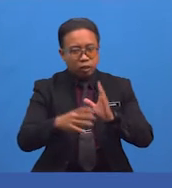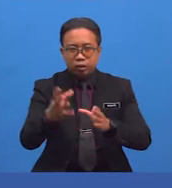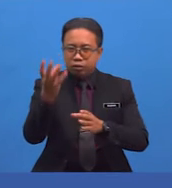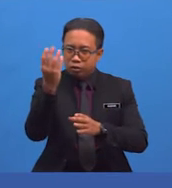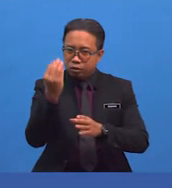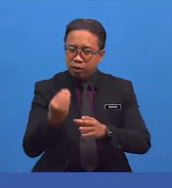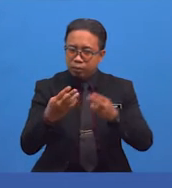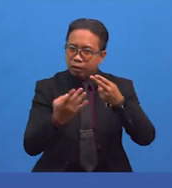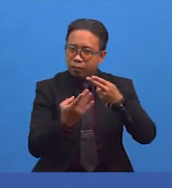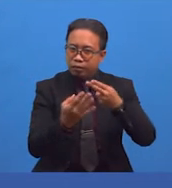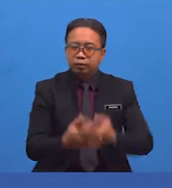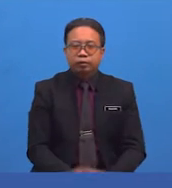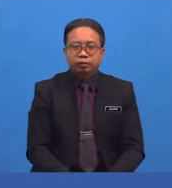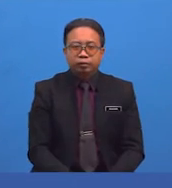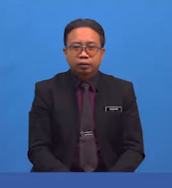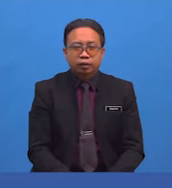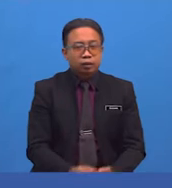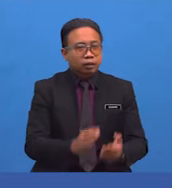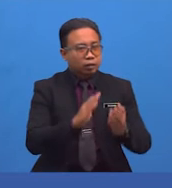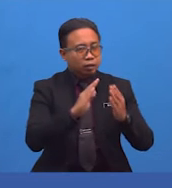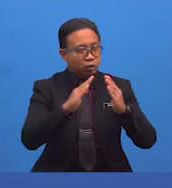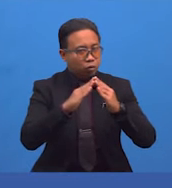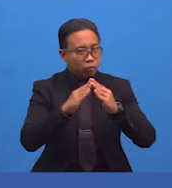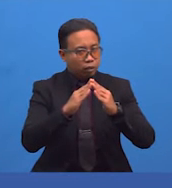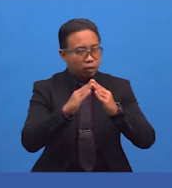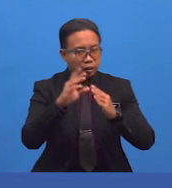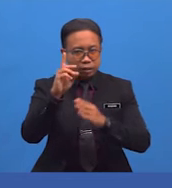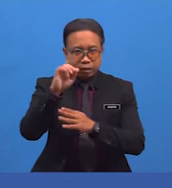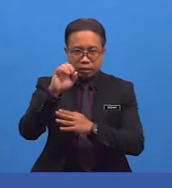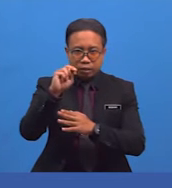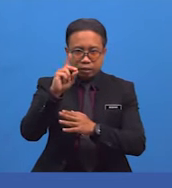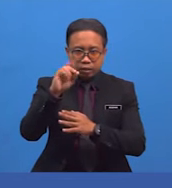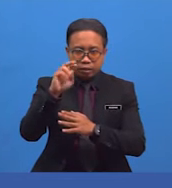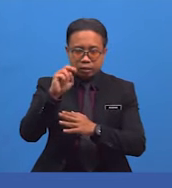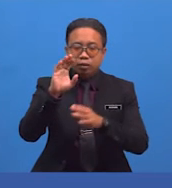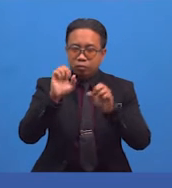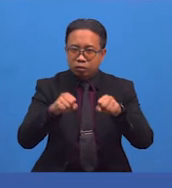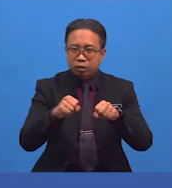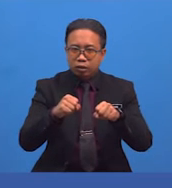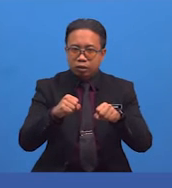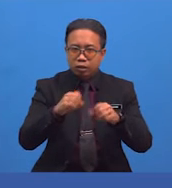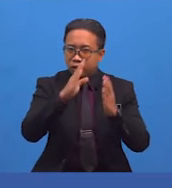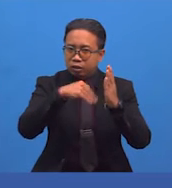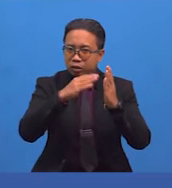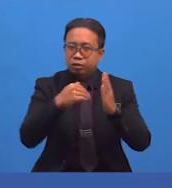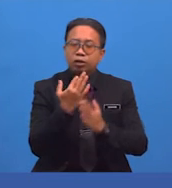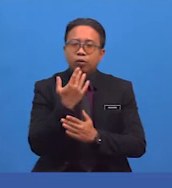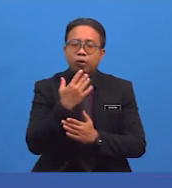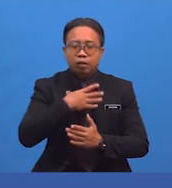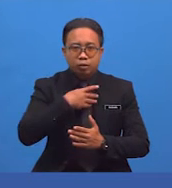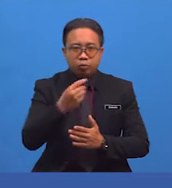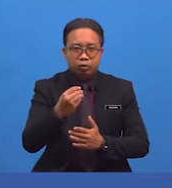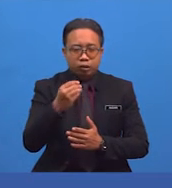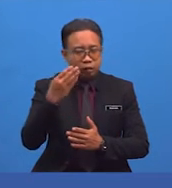menyerap haba. Dinding luar rumah boleh dicat dengan warna yang cerah seperti